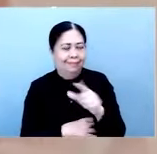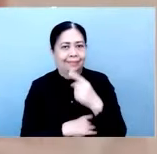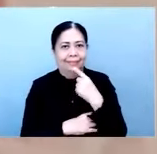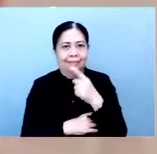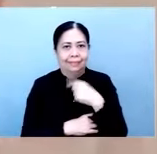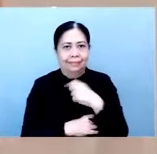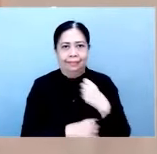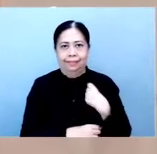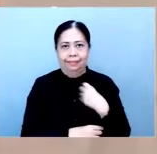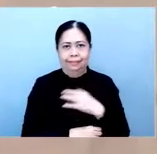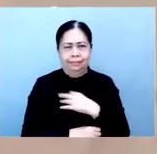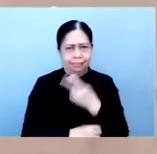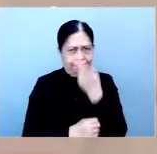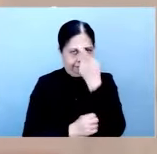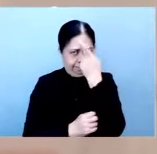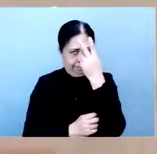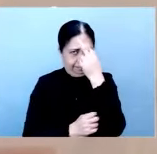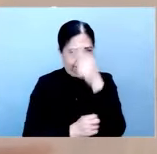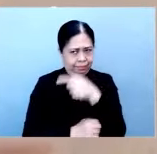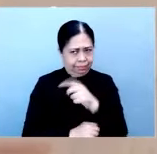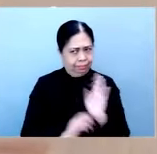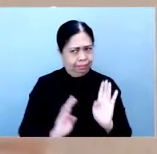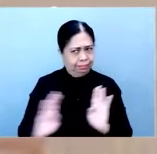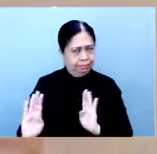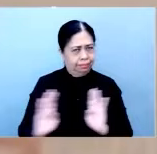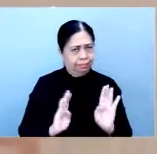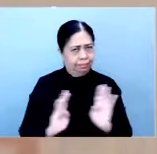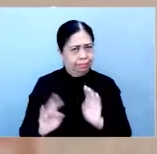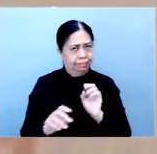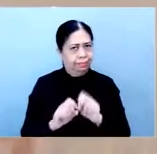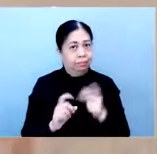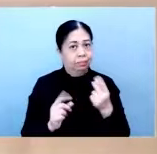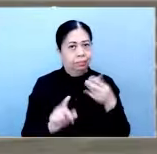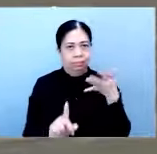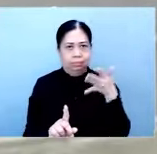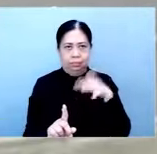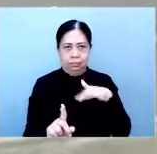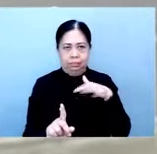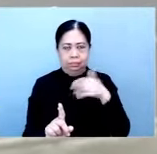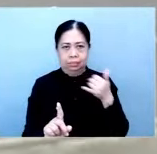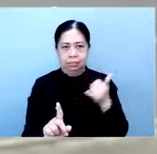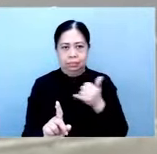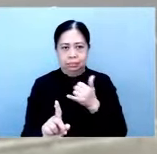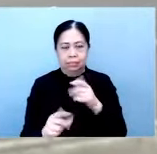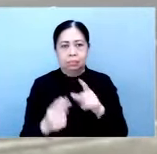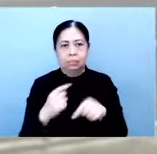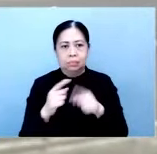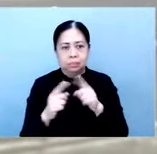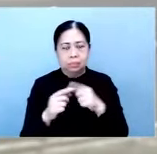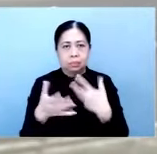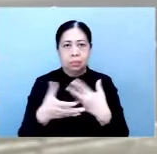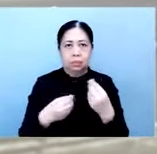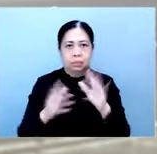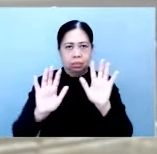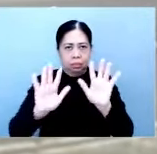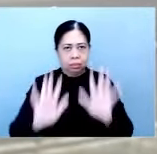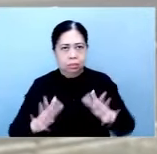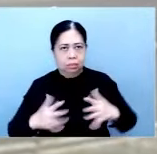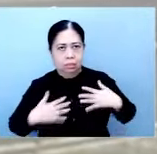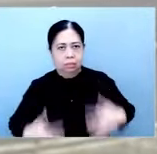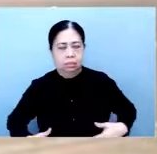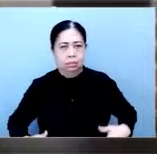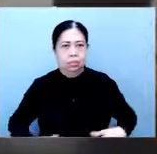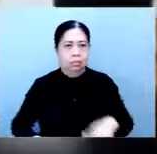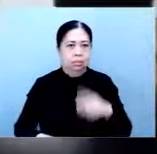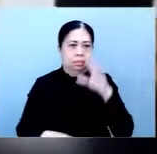mga staff, kaduda-duda raw ang naging kilos niya kaya minamanmanan nila ito. Nang akmang palabas, kinapkapan ng security guard